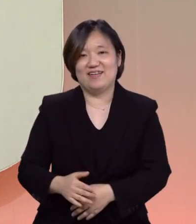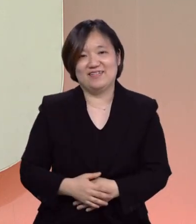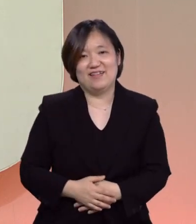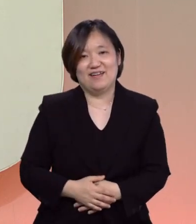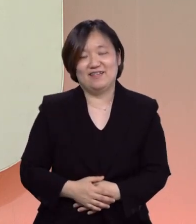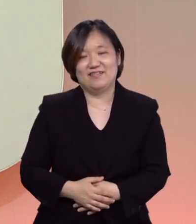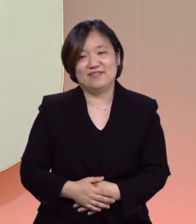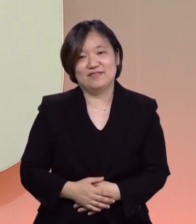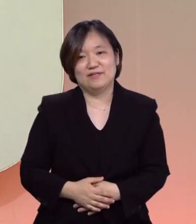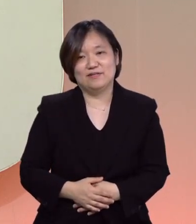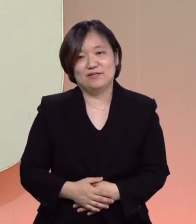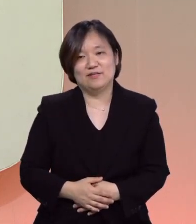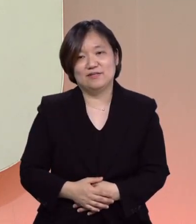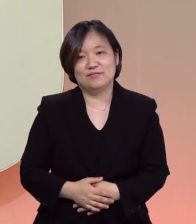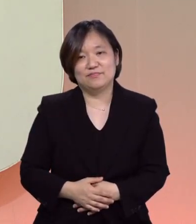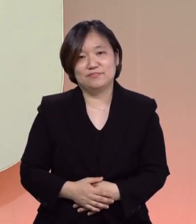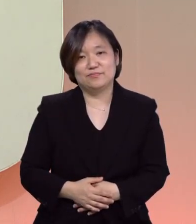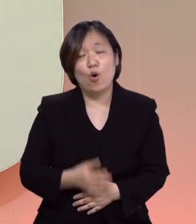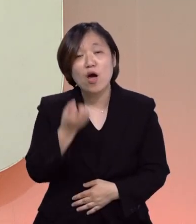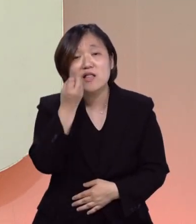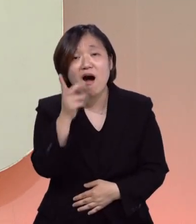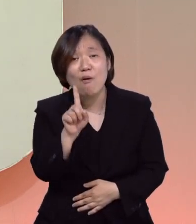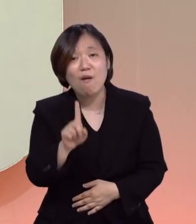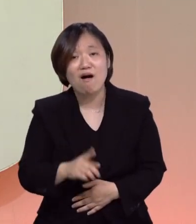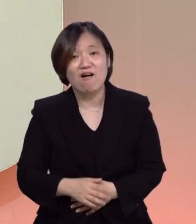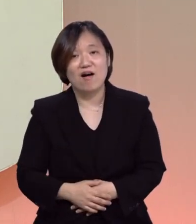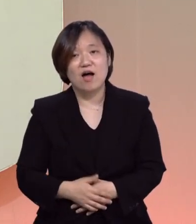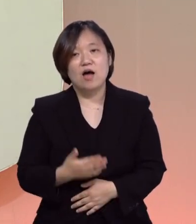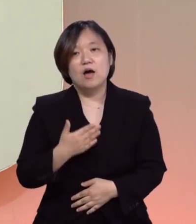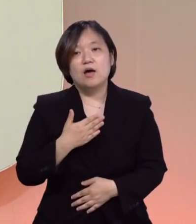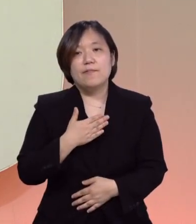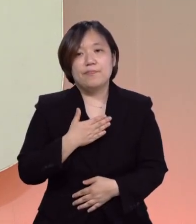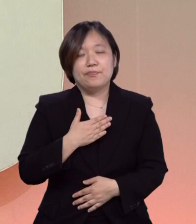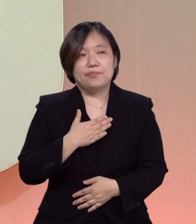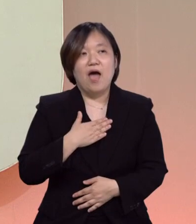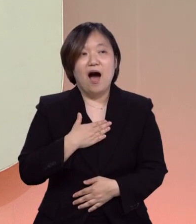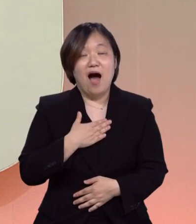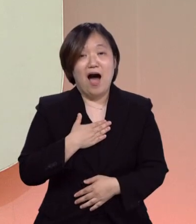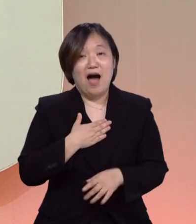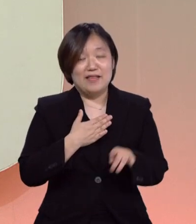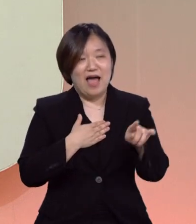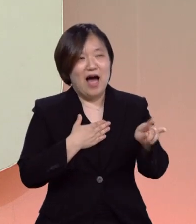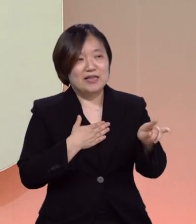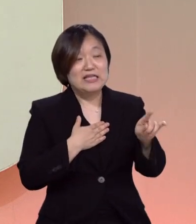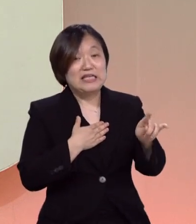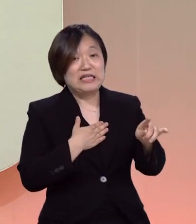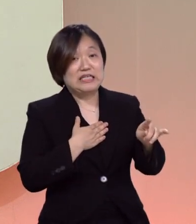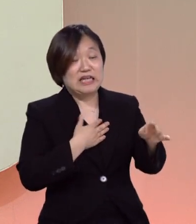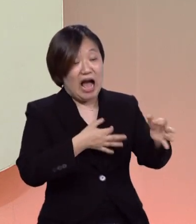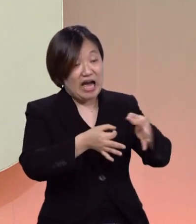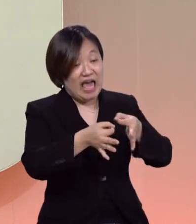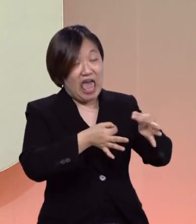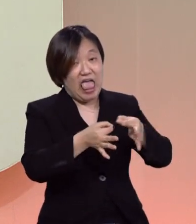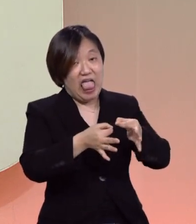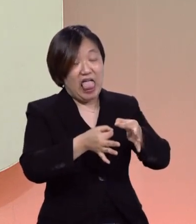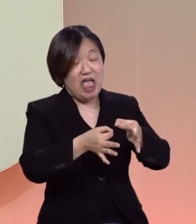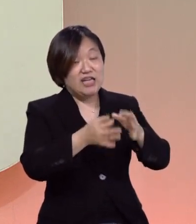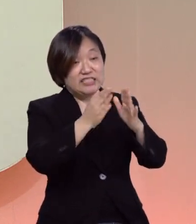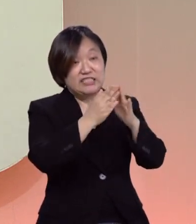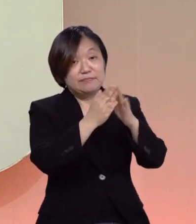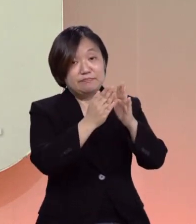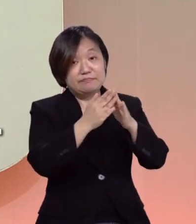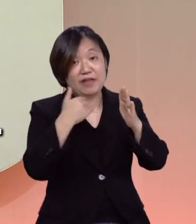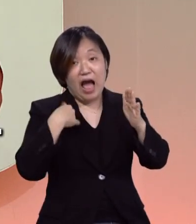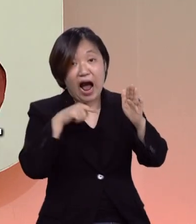자기가 자기가 신도 가게에 가면 신도 집에 가고 신도 가게에만 가면